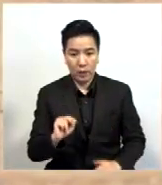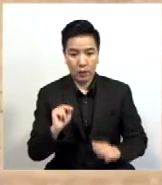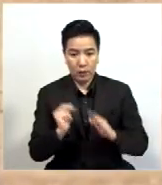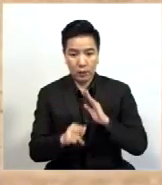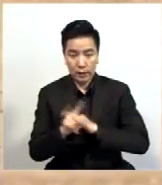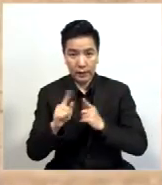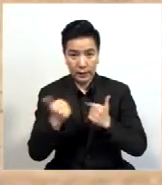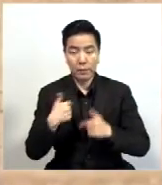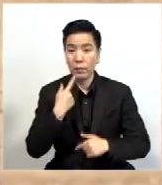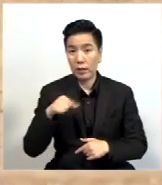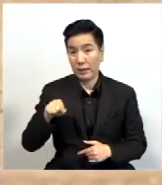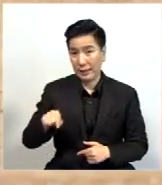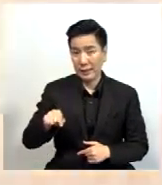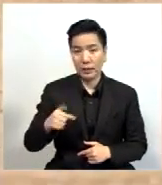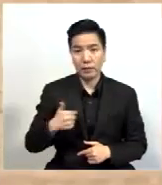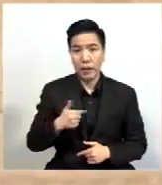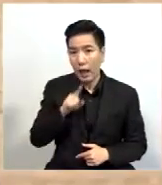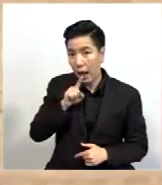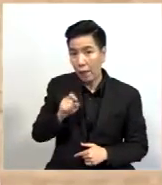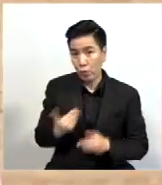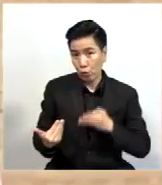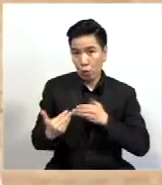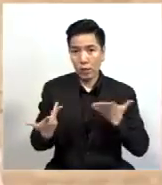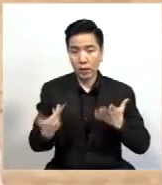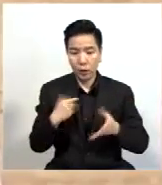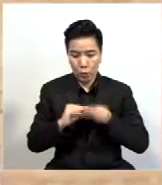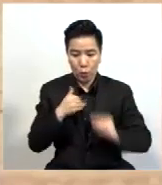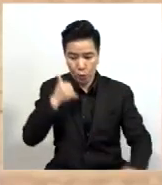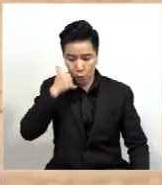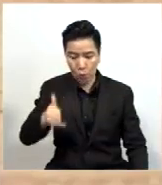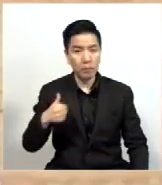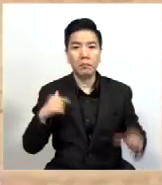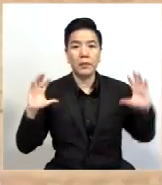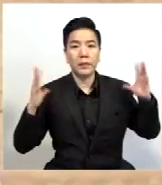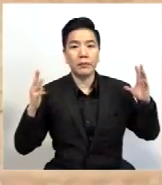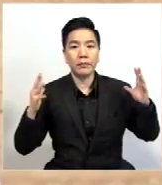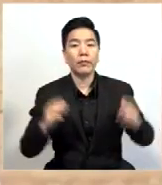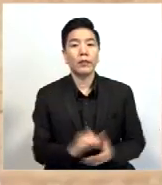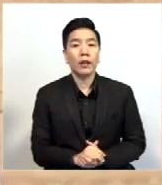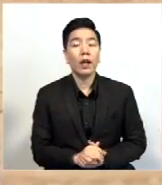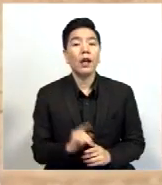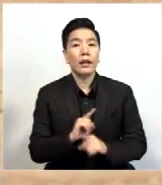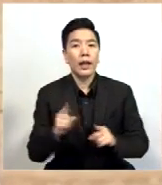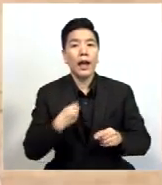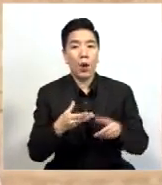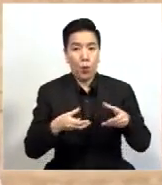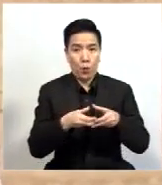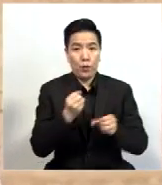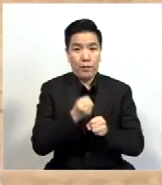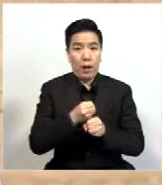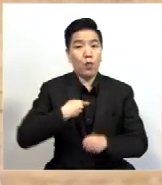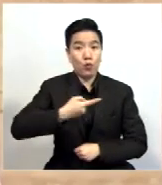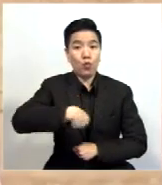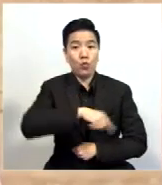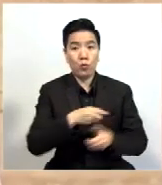าผมไม่ได้สอบถามเขาโดยตรงเพราะว่าผมไม่มีเบอร์ติดต่อเขานะครับแต่ก็ให้ทีมงานนะครับ